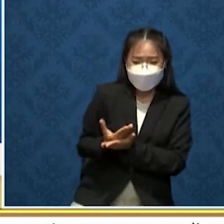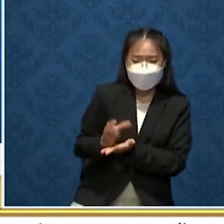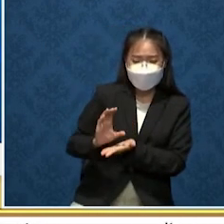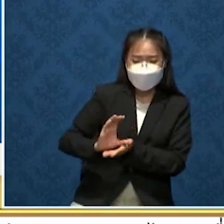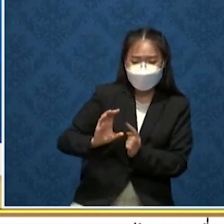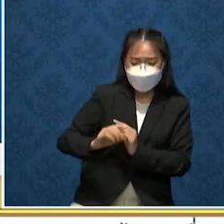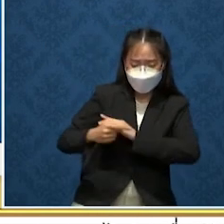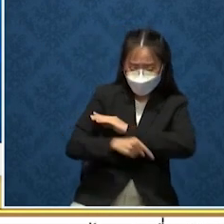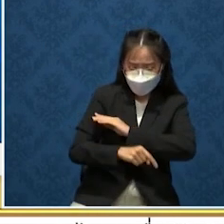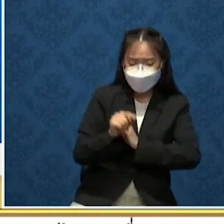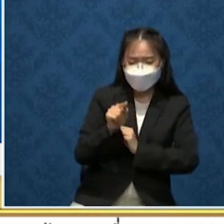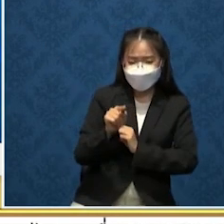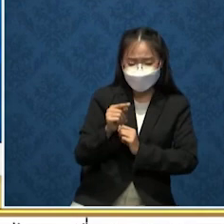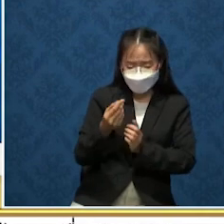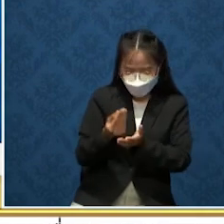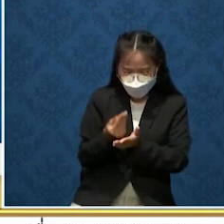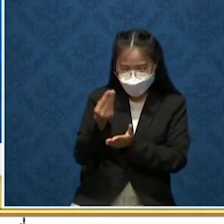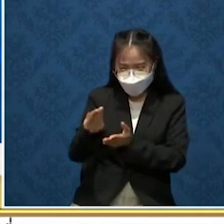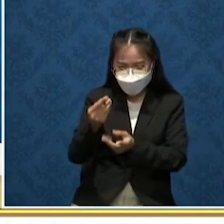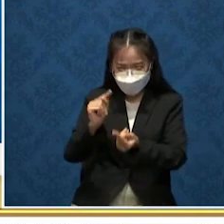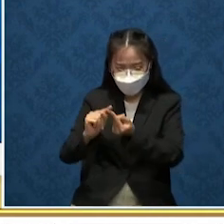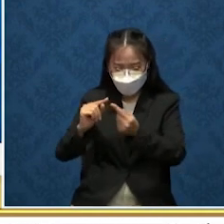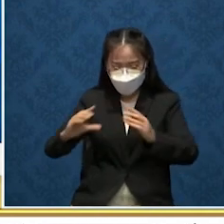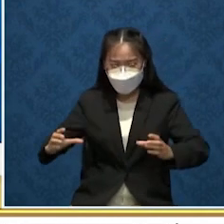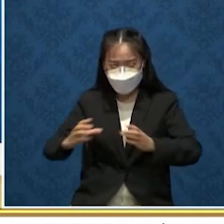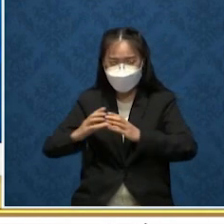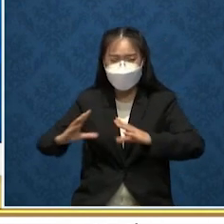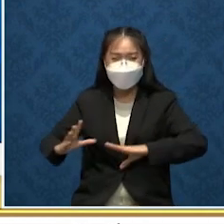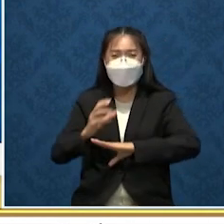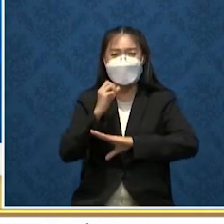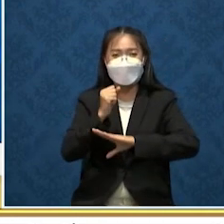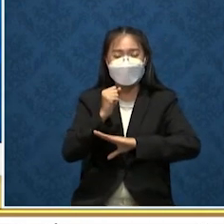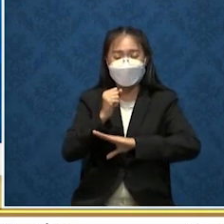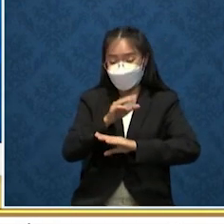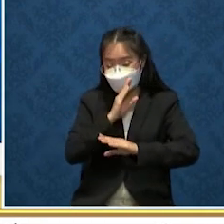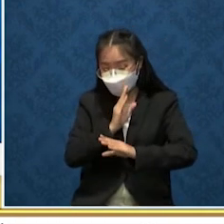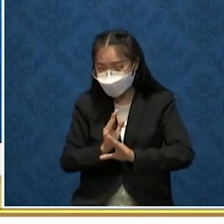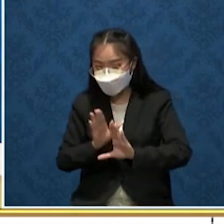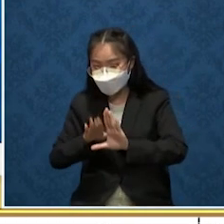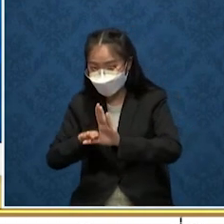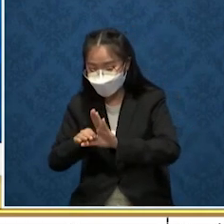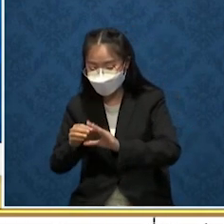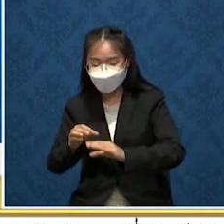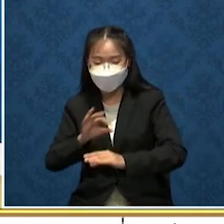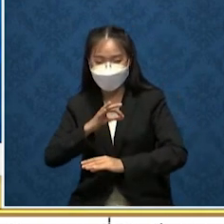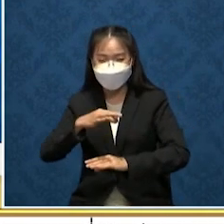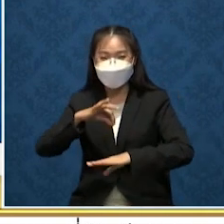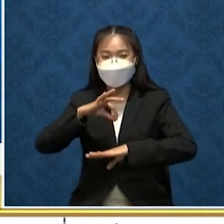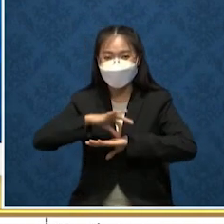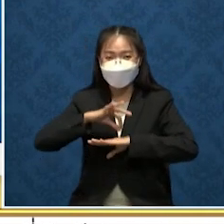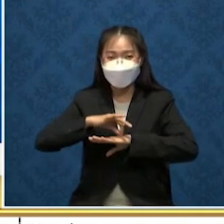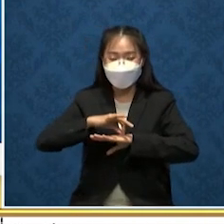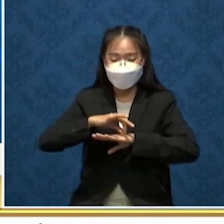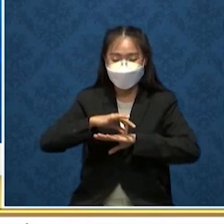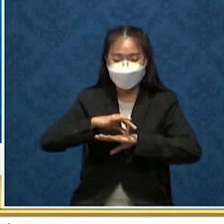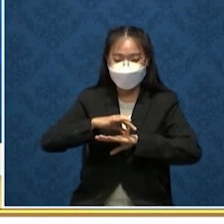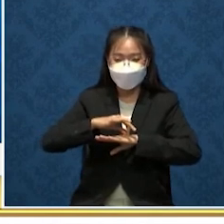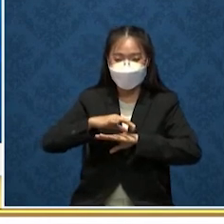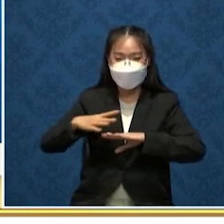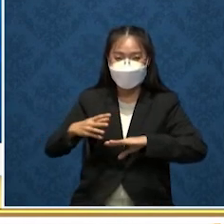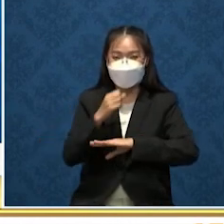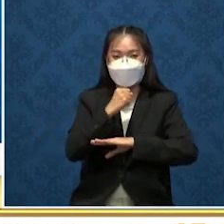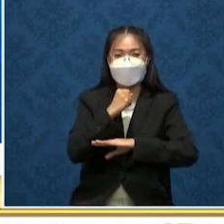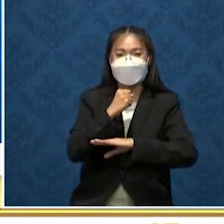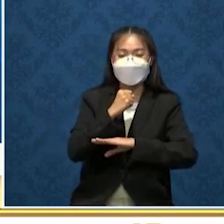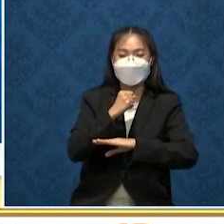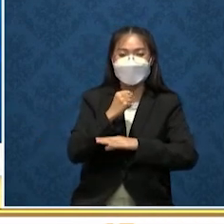ส่งเข้าไปที่พรรคการเมืองซื้อโต๊ะจีนหลังจากนั้นเข้าพรรคการเมืองแล้วก็มีเงินจ่ายตรงจากรัฐมนตรีท่านนี้ไปยังผู้